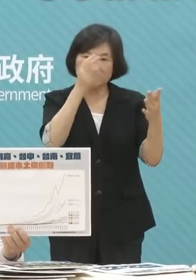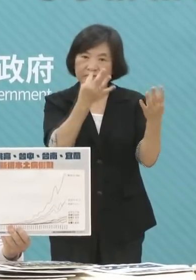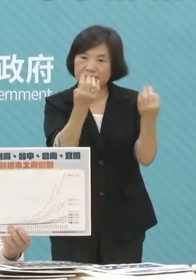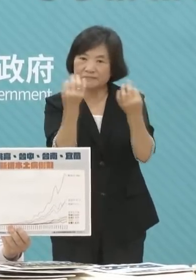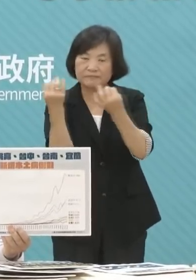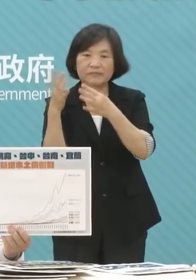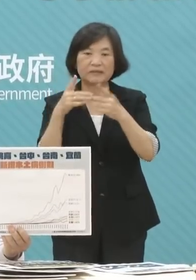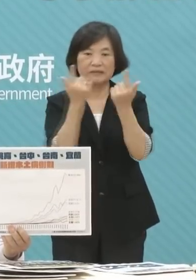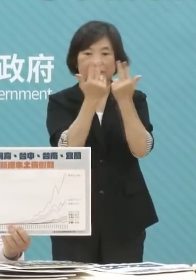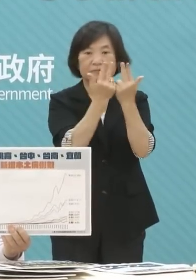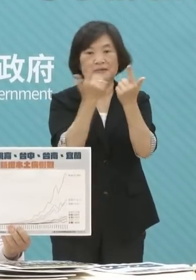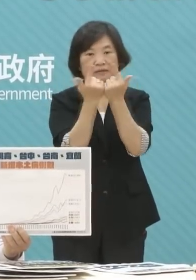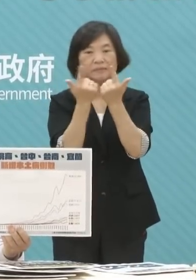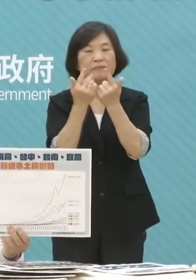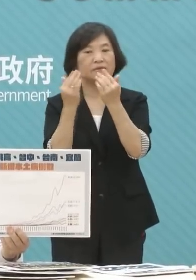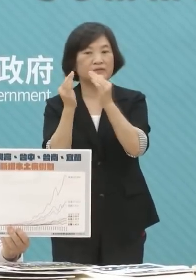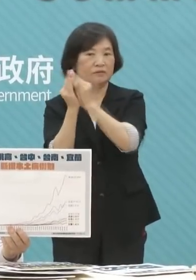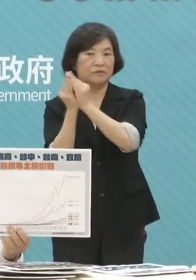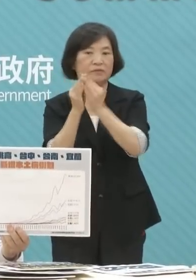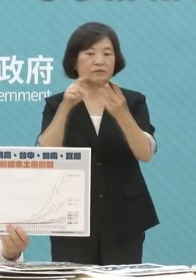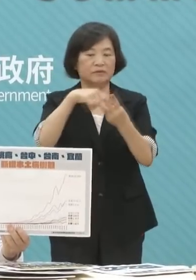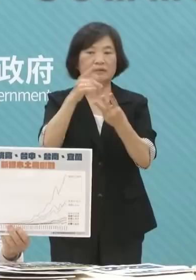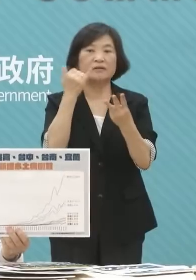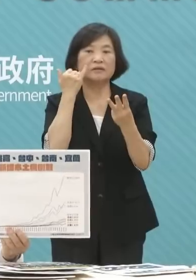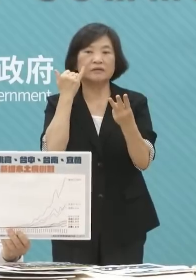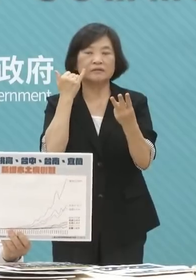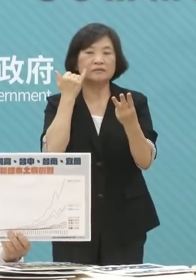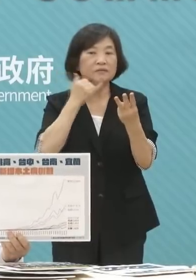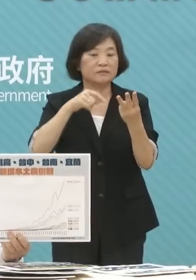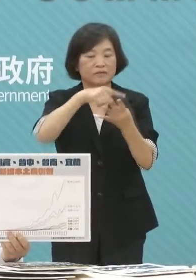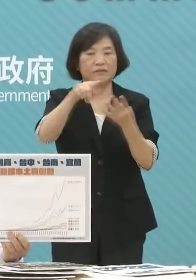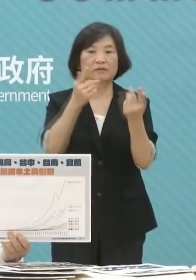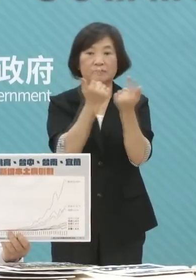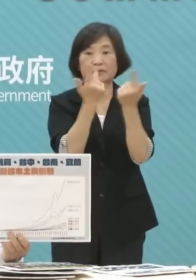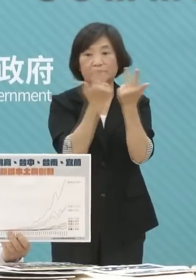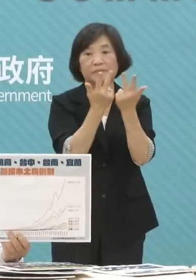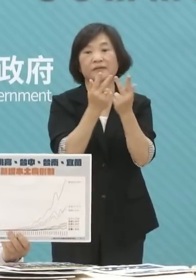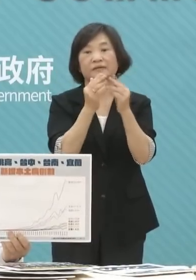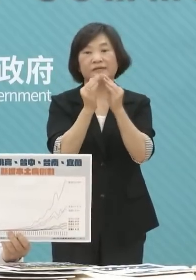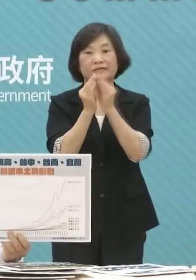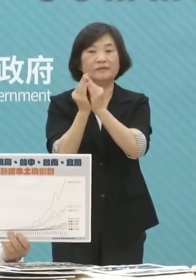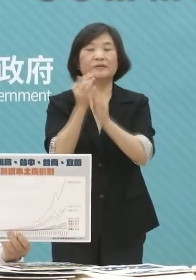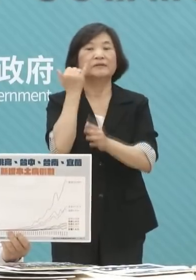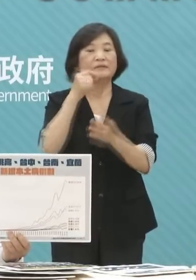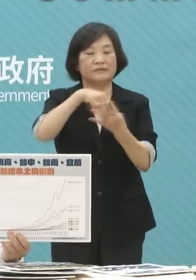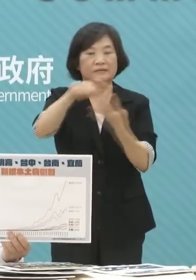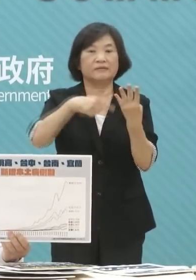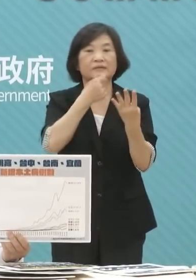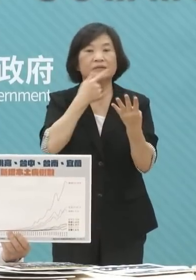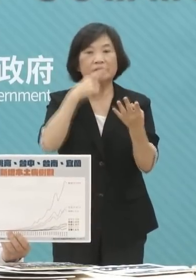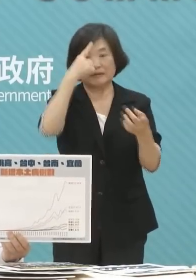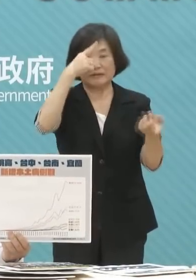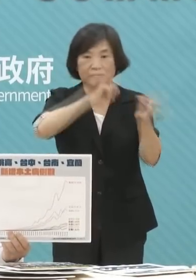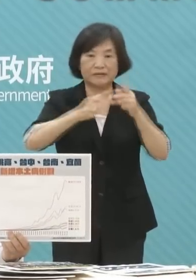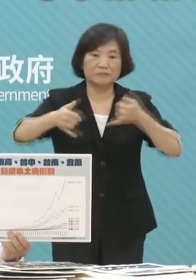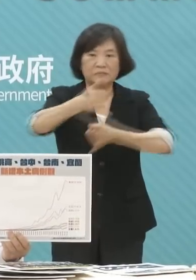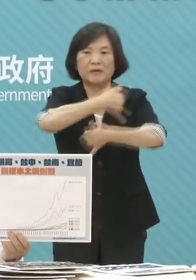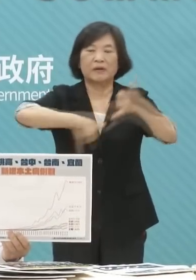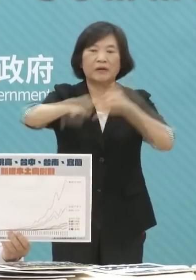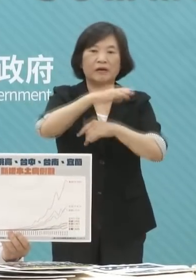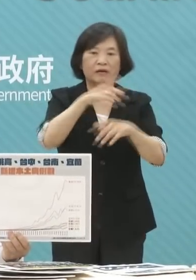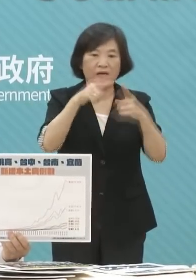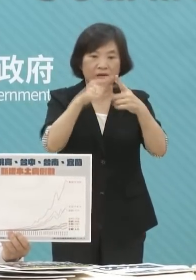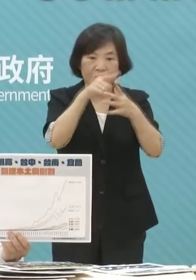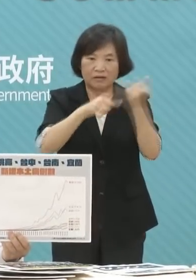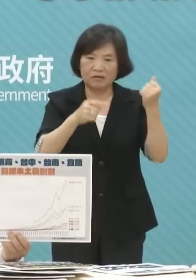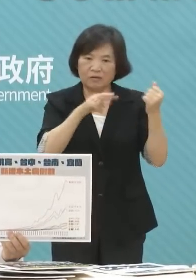北、台北、桃园，那基隆宜兰，所以北北基桃宜，就所谓首都生活圈，如果按照人口数的